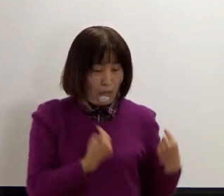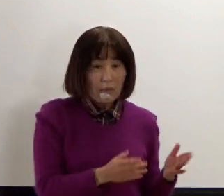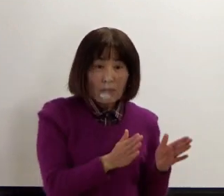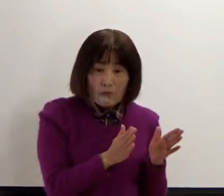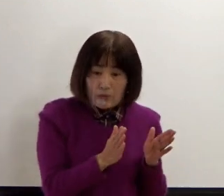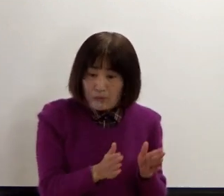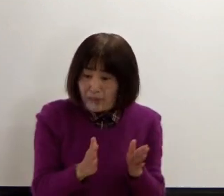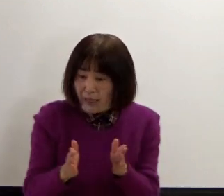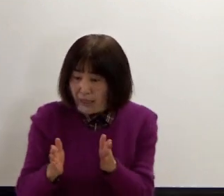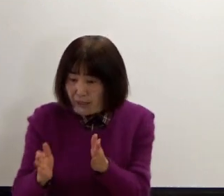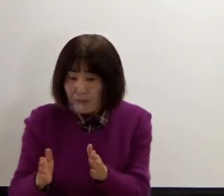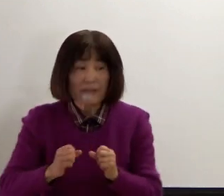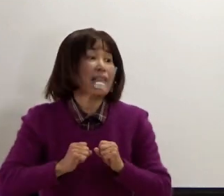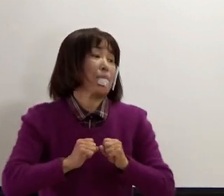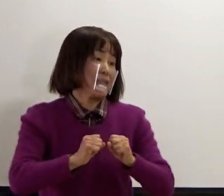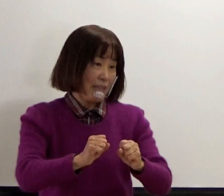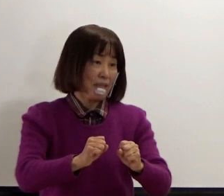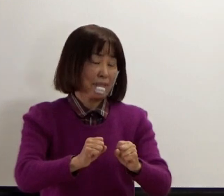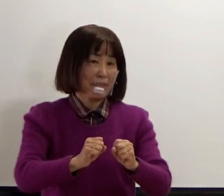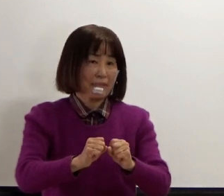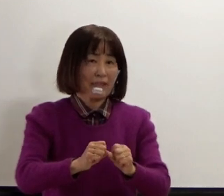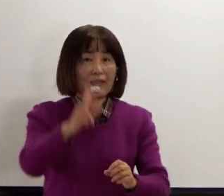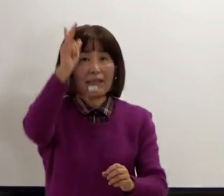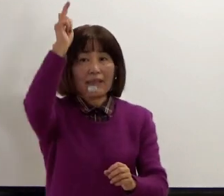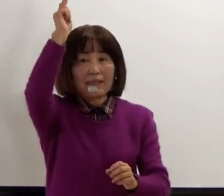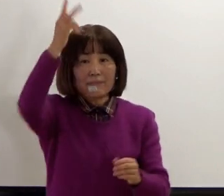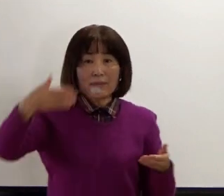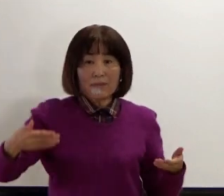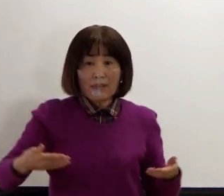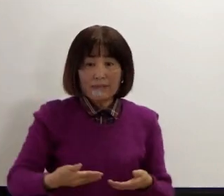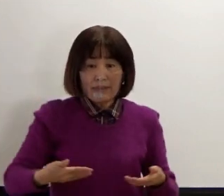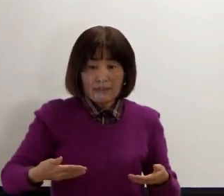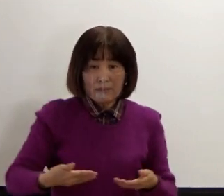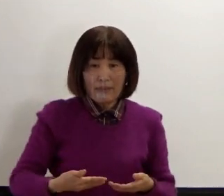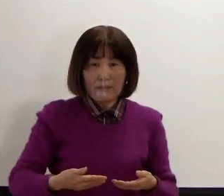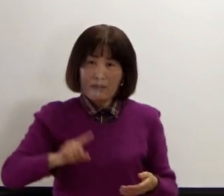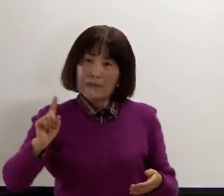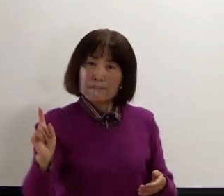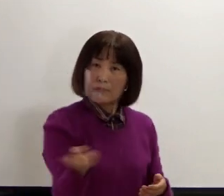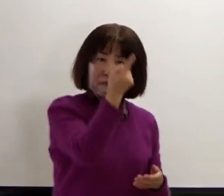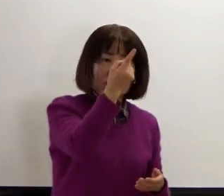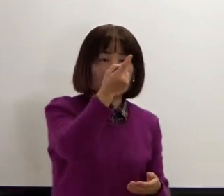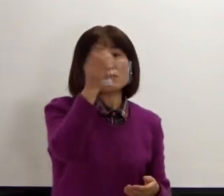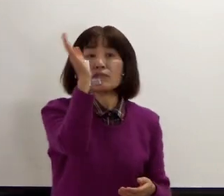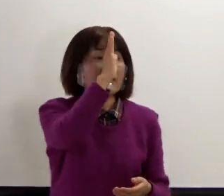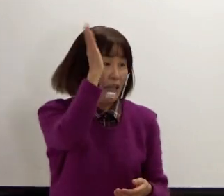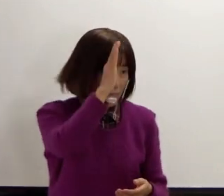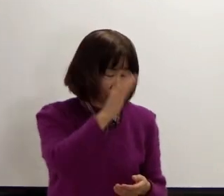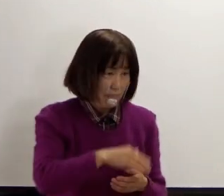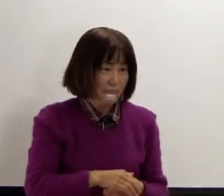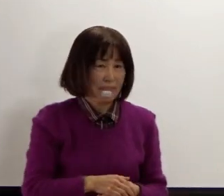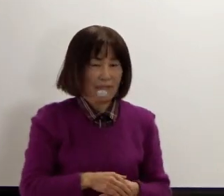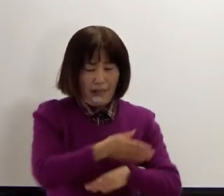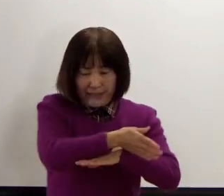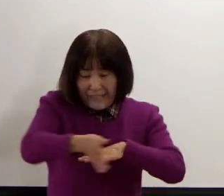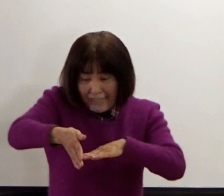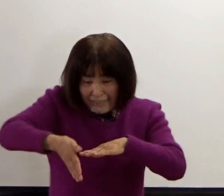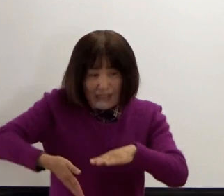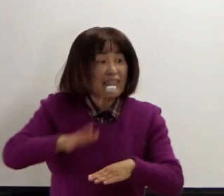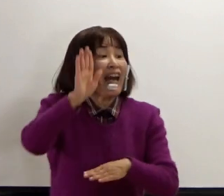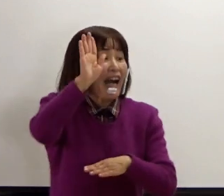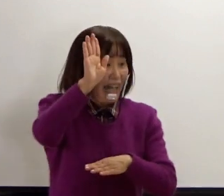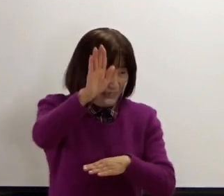ね。神様の働きっていうのは何かこう突然起こるということではなくて、常に何